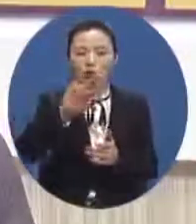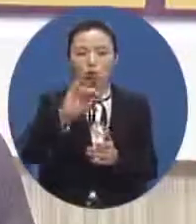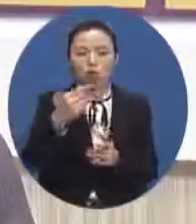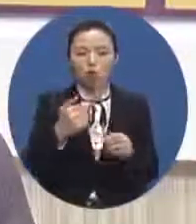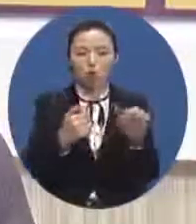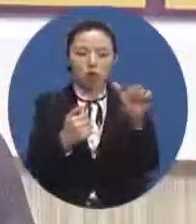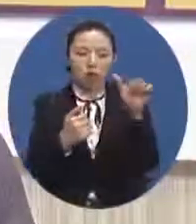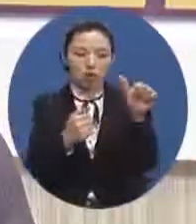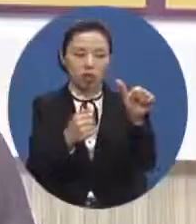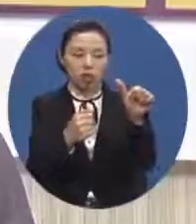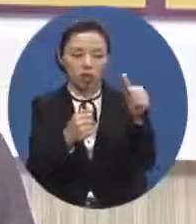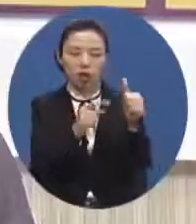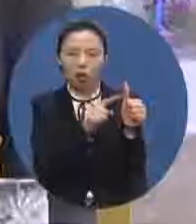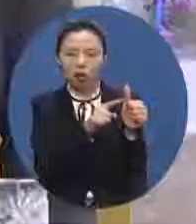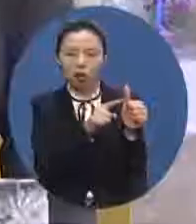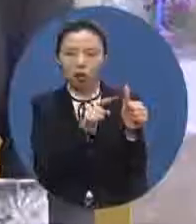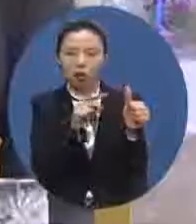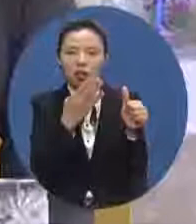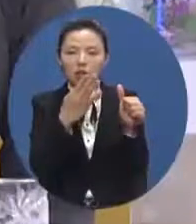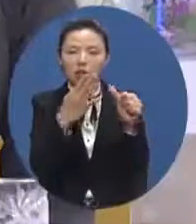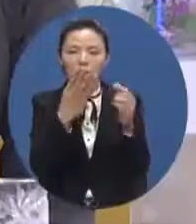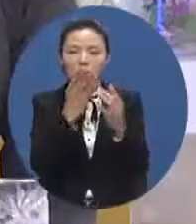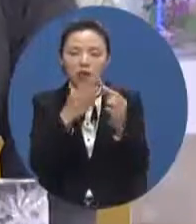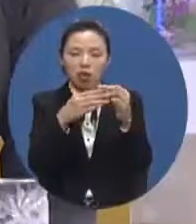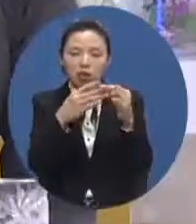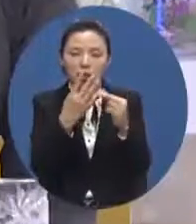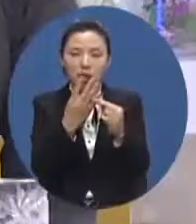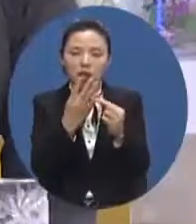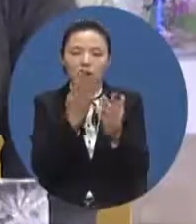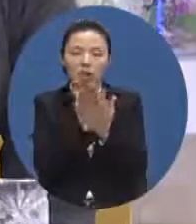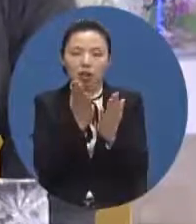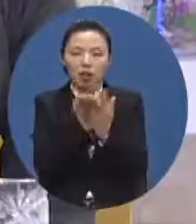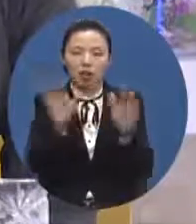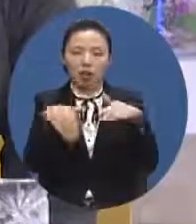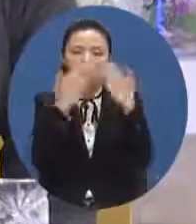가지가 다 있어요. 그래서 꽤 불안도가 높은 아이라고 볼 수 있죠. 네.